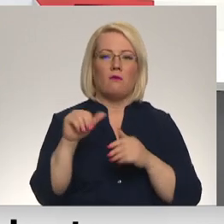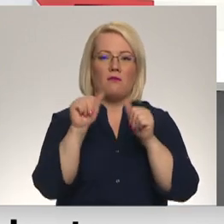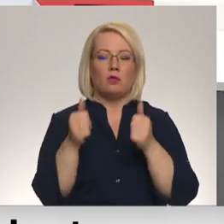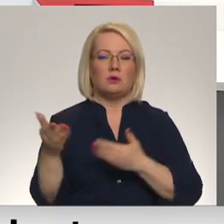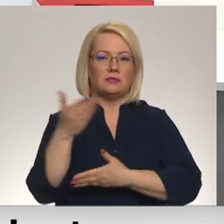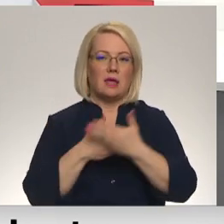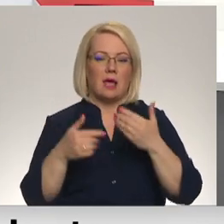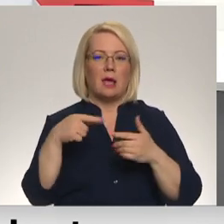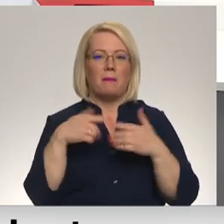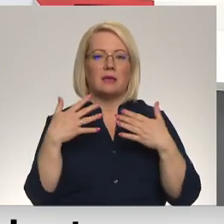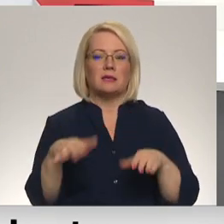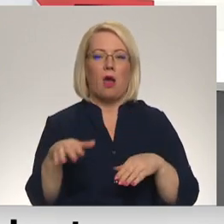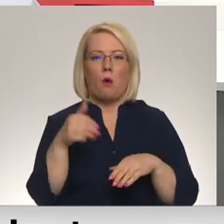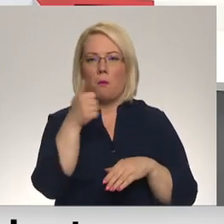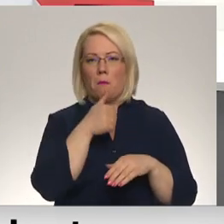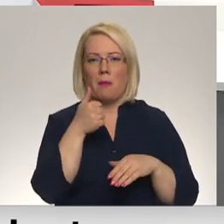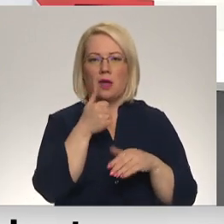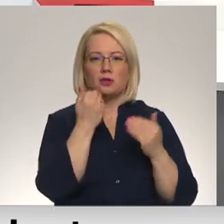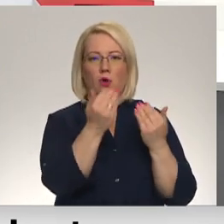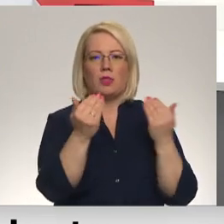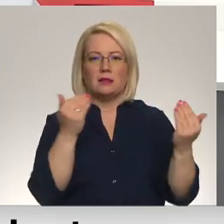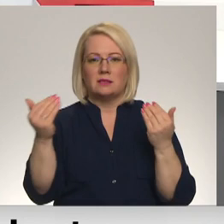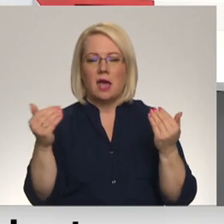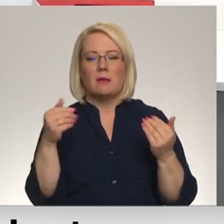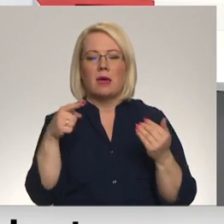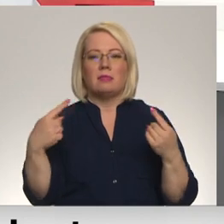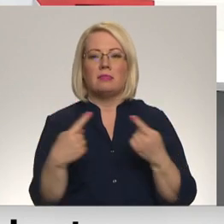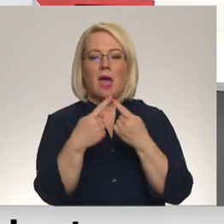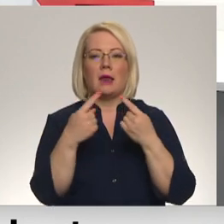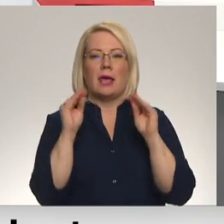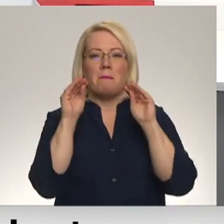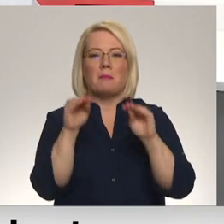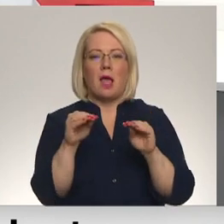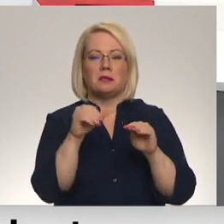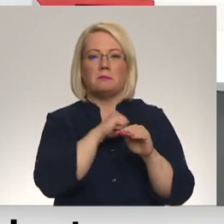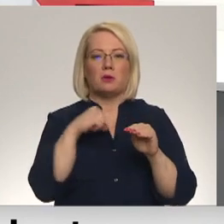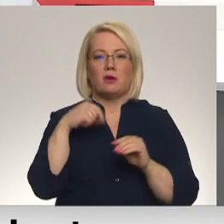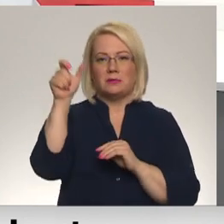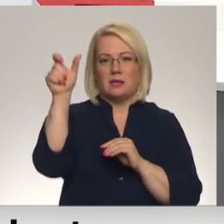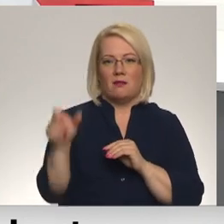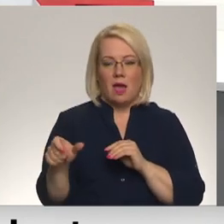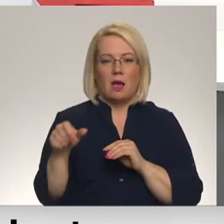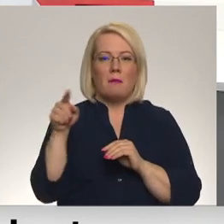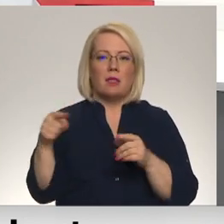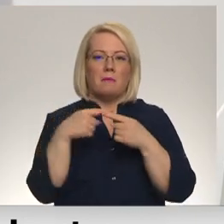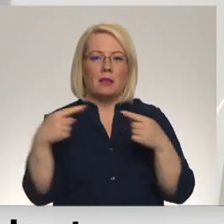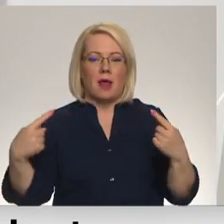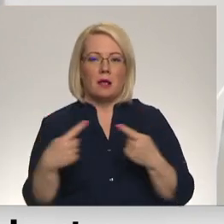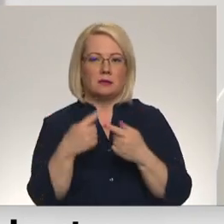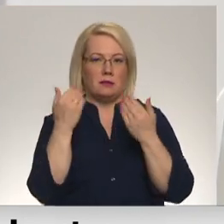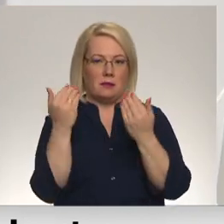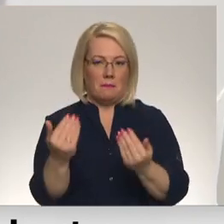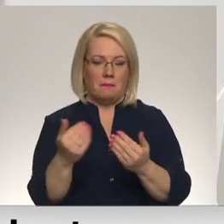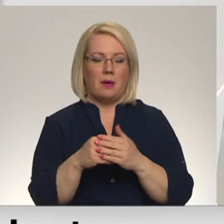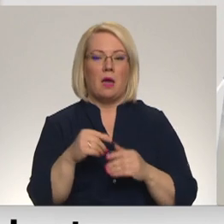ka mēs personalizējam jau ne tikai, lai tas implants dara tam cilvēkam un pacientam, bet arī, ka materiāls ir specializēts priekš viņa.